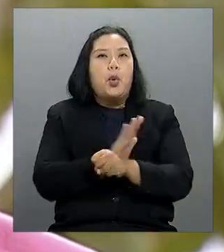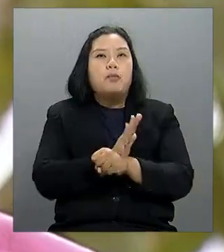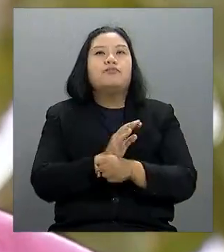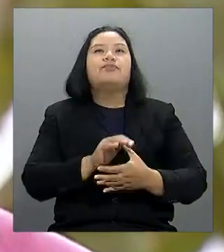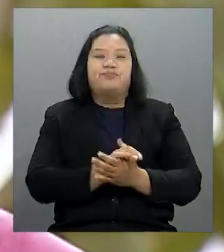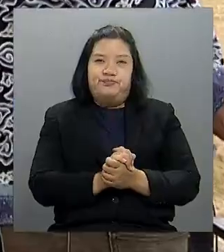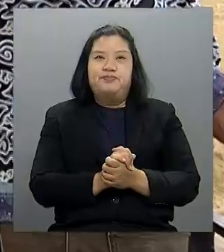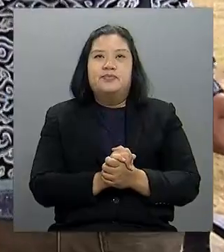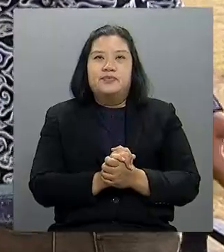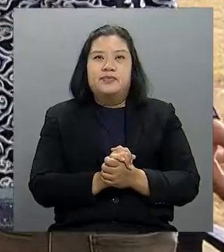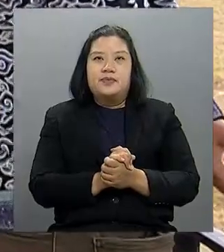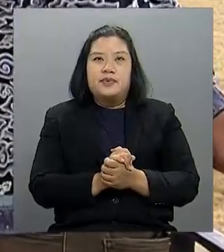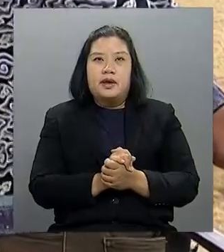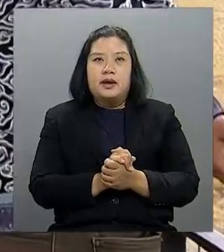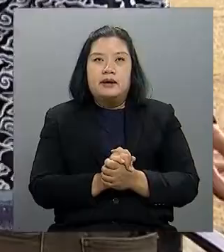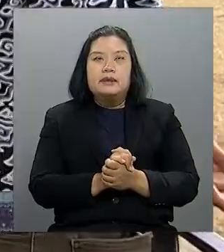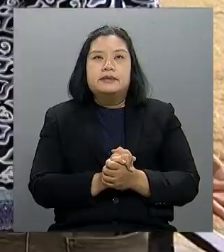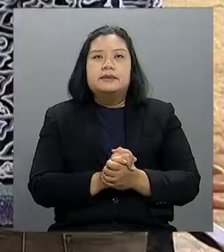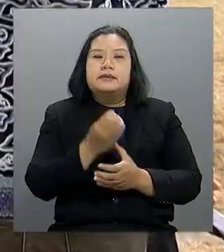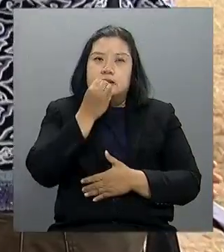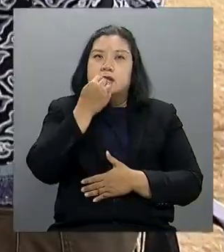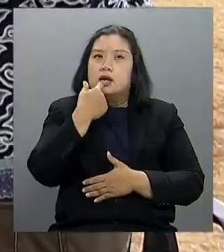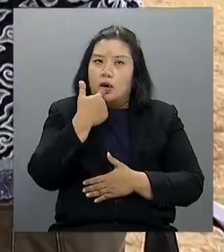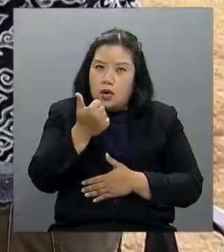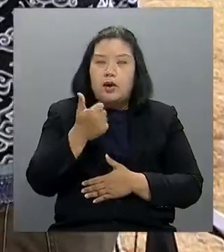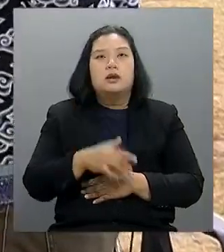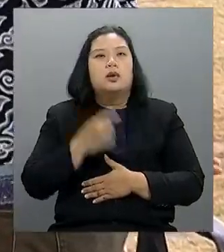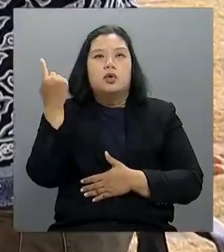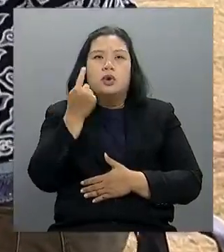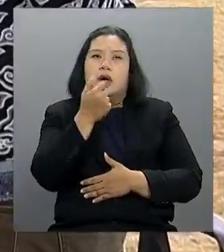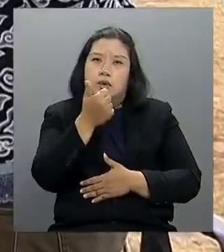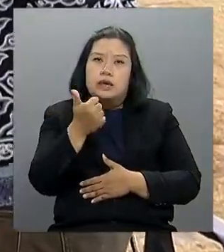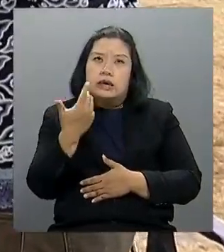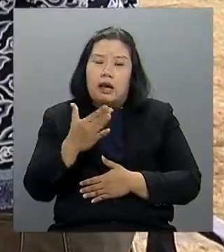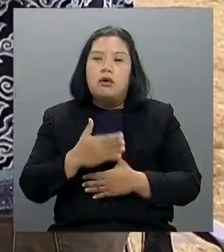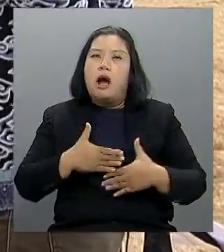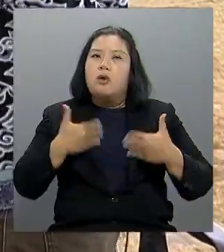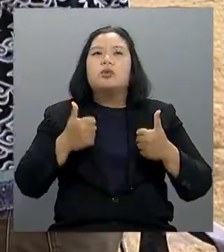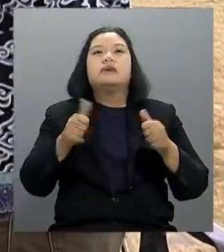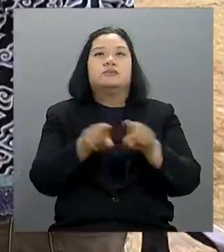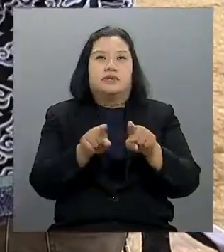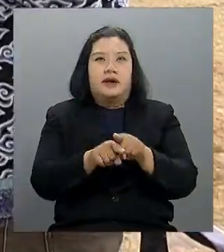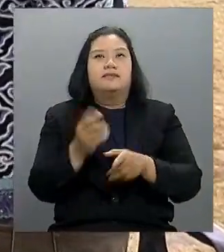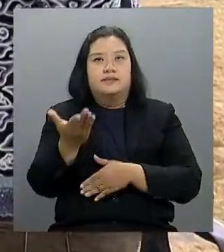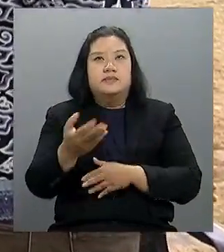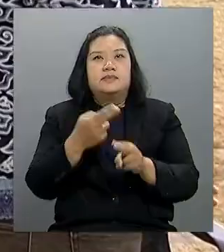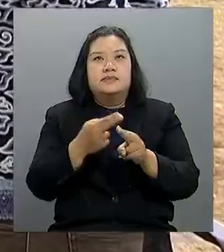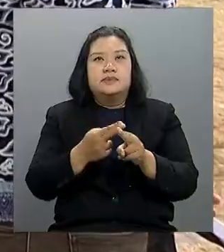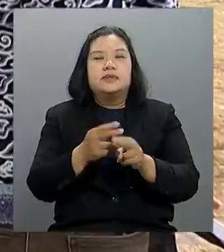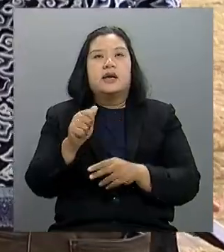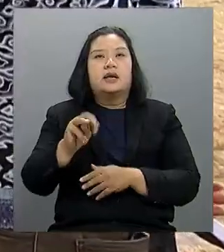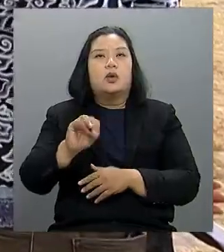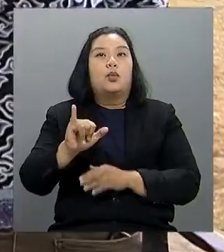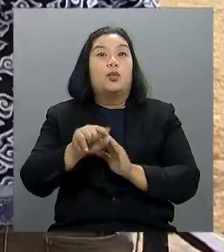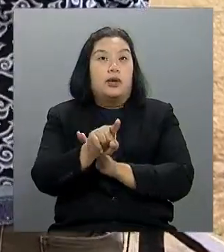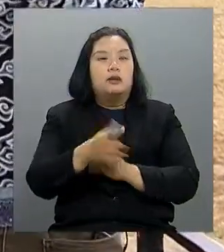ไปด้วย ใช่ค่ะพูดถึงเรื่องของอาหารเรื่องของอาหารกันบ้างดีกว่าเดี๋ยวเรามาพูดคุยกับคุณอัศวินอัฏฐธรรมนะคะประธานสภาวัฒนธรรมตำบ